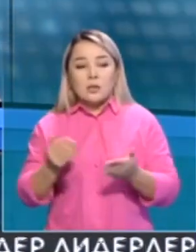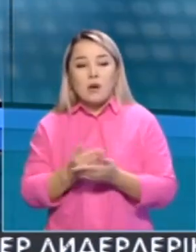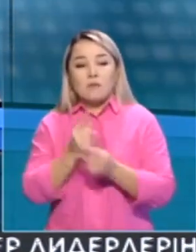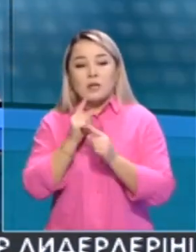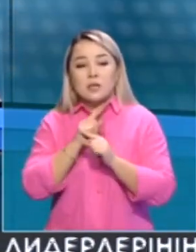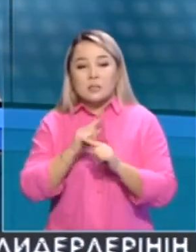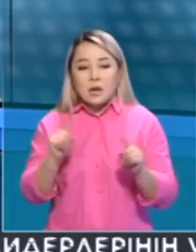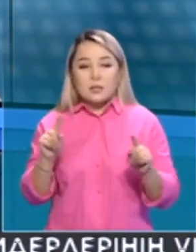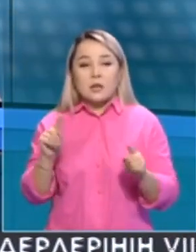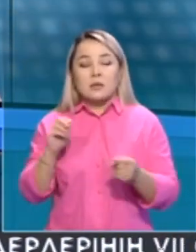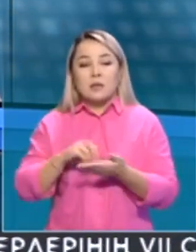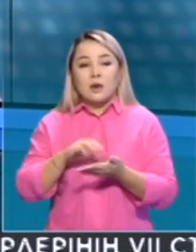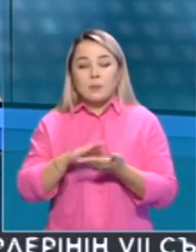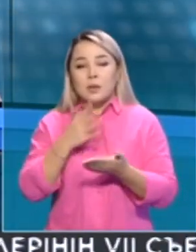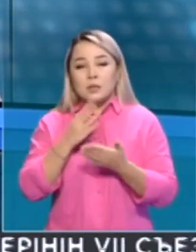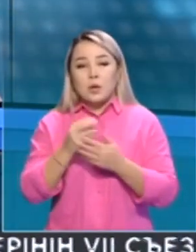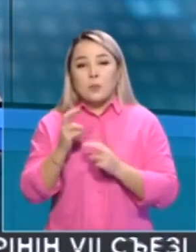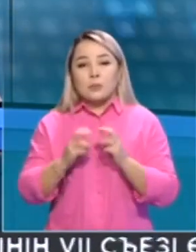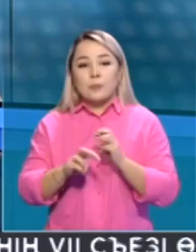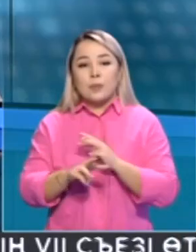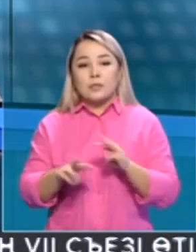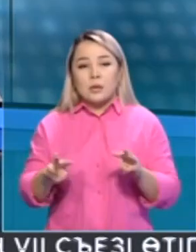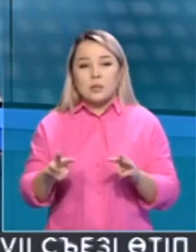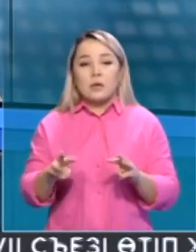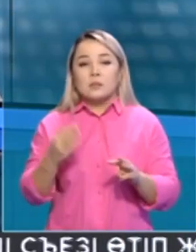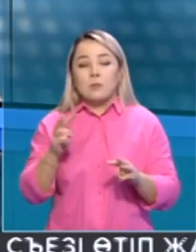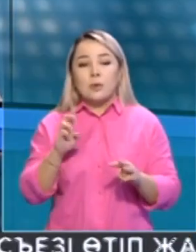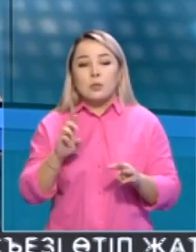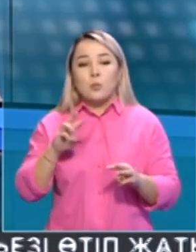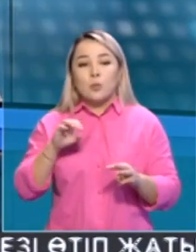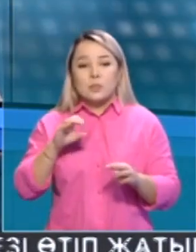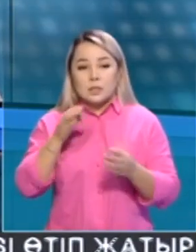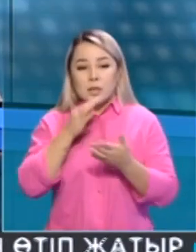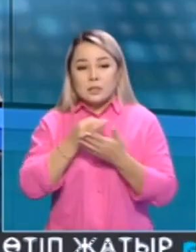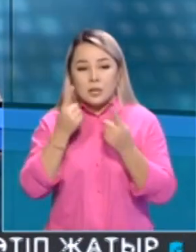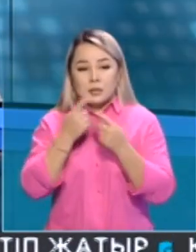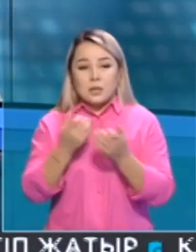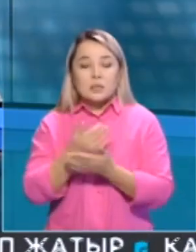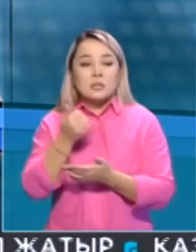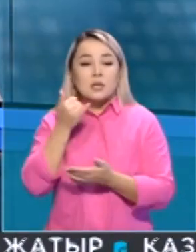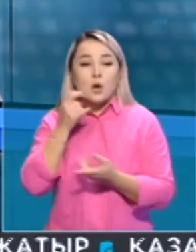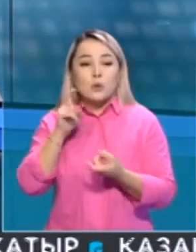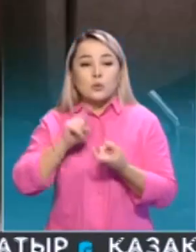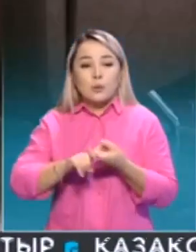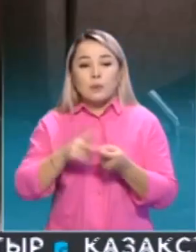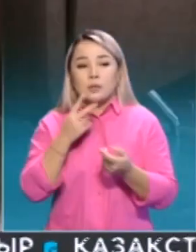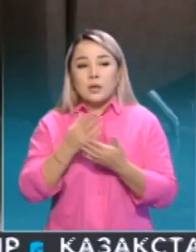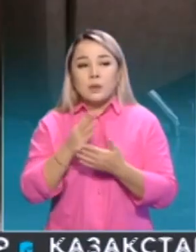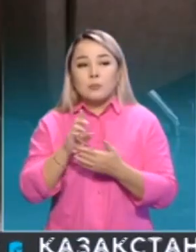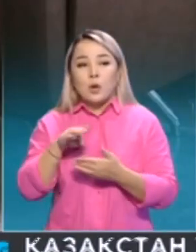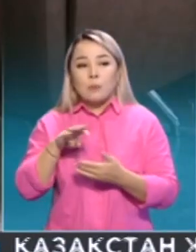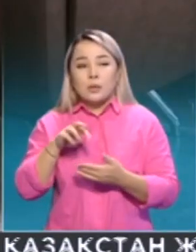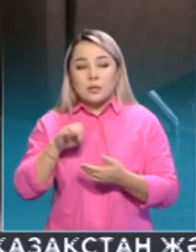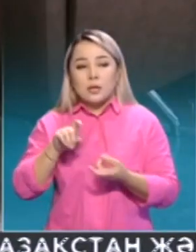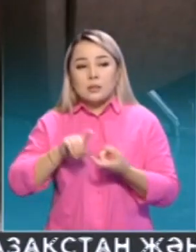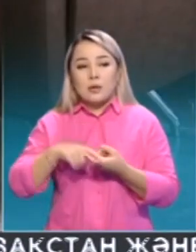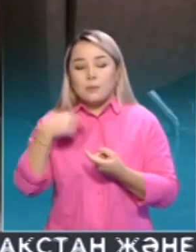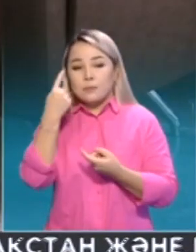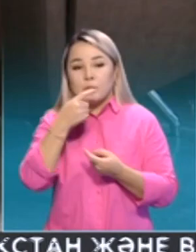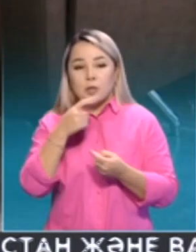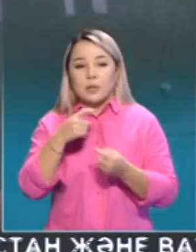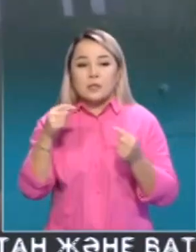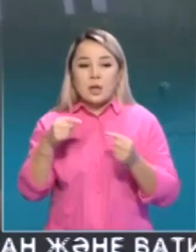инновациялар және аэроғарыш өнеркәсібі министр Бағдат Мусиннің мәлімдеуінше, елімізде телефон нөміріне биометриялық сәйкестендіру